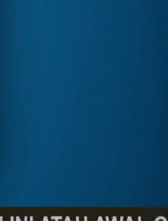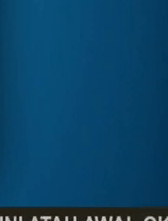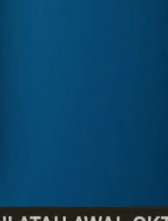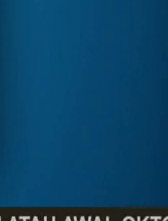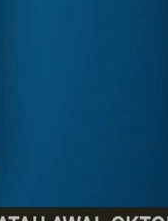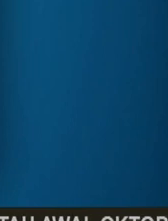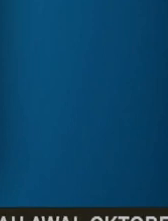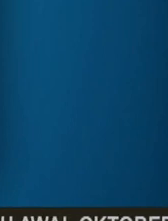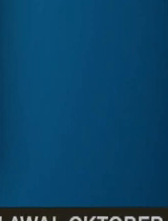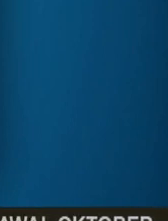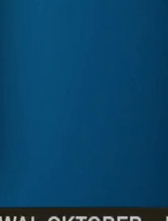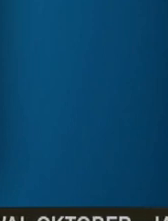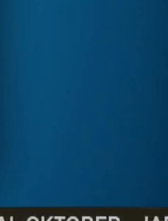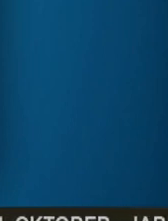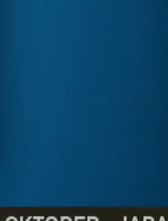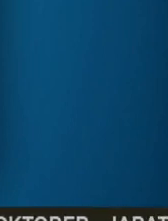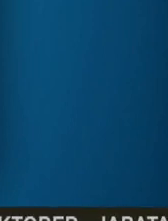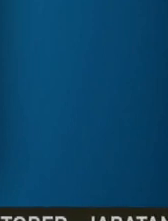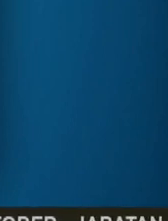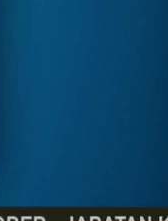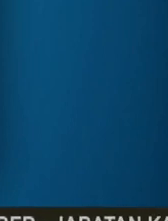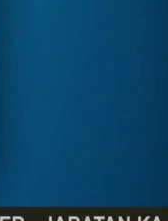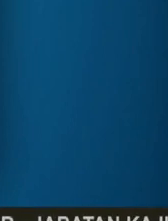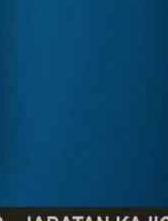09.00 pagi hingga dua